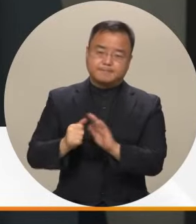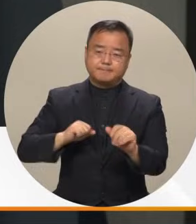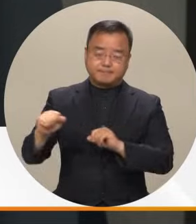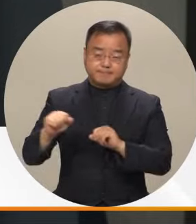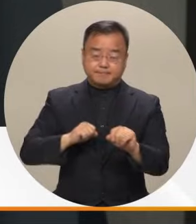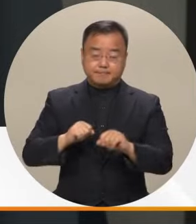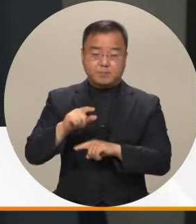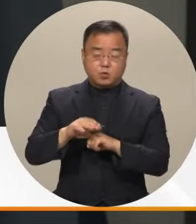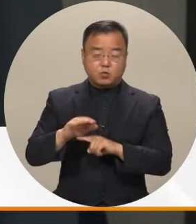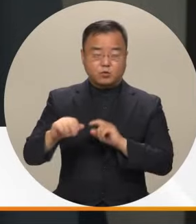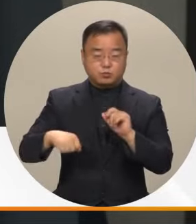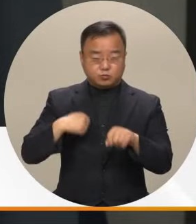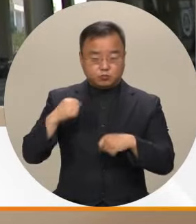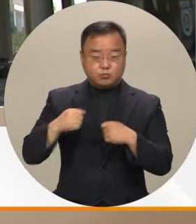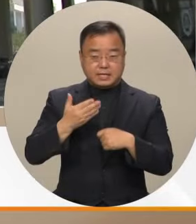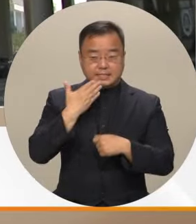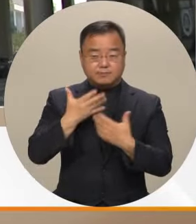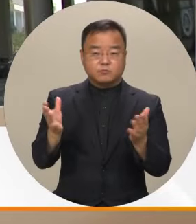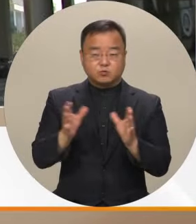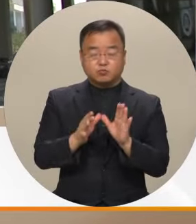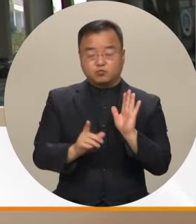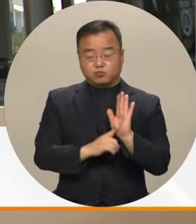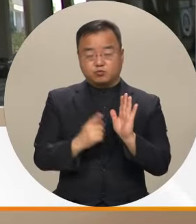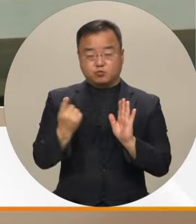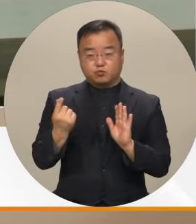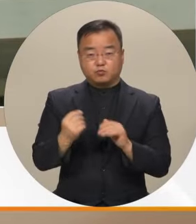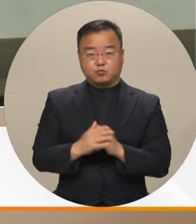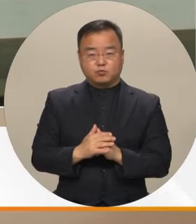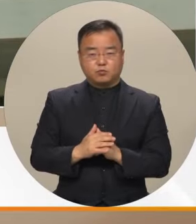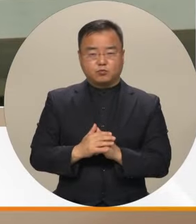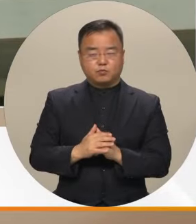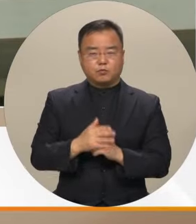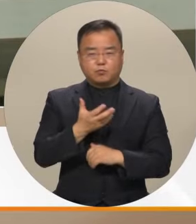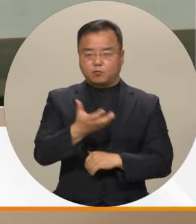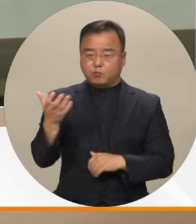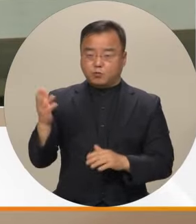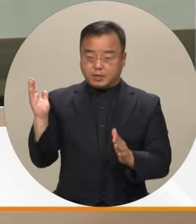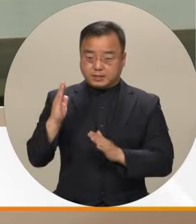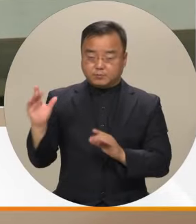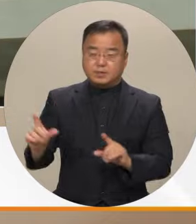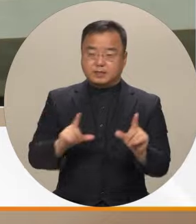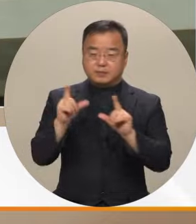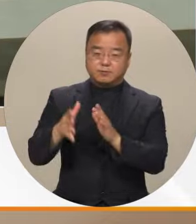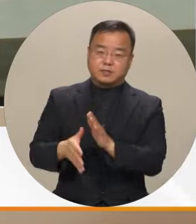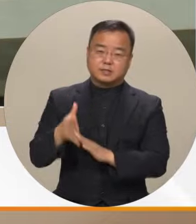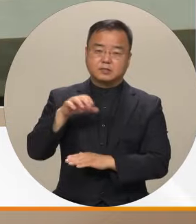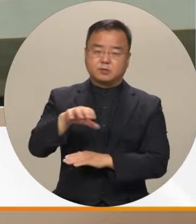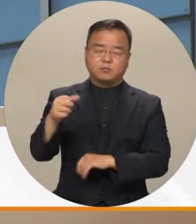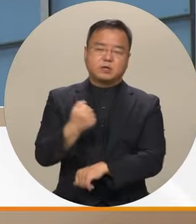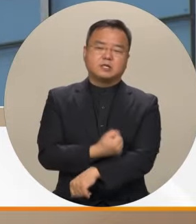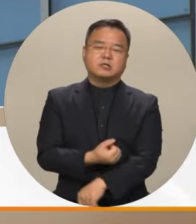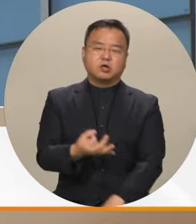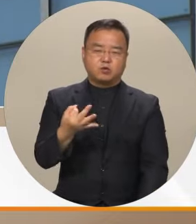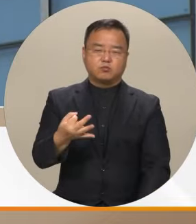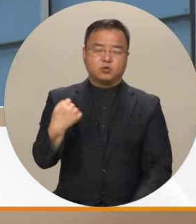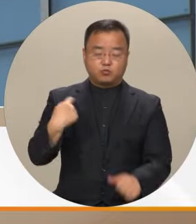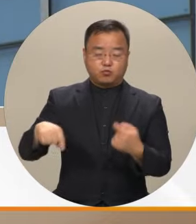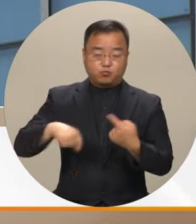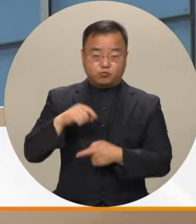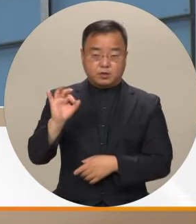농림축산식품부가 대표적인데요 농식품부는 유학생이 생활하는 농촌 유학 시설의 인건비와 교육